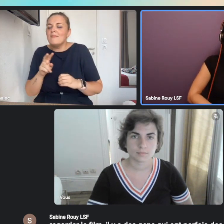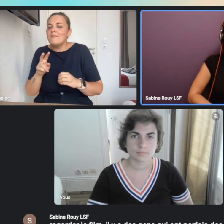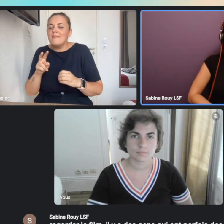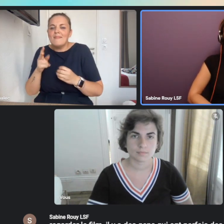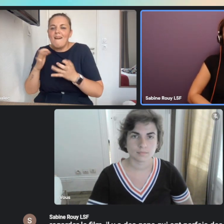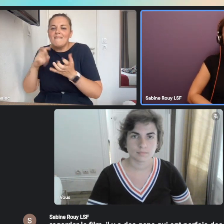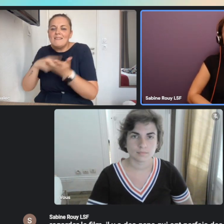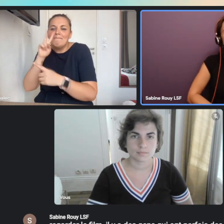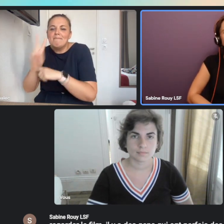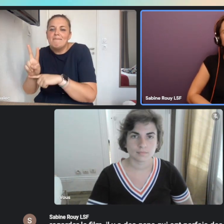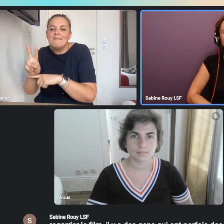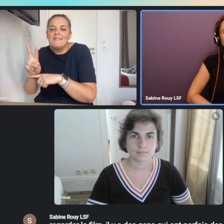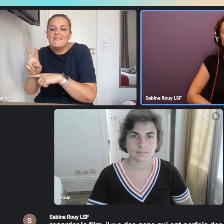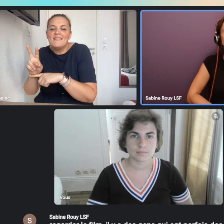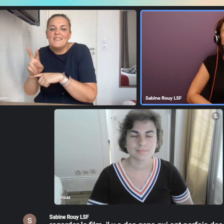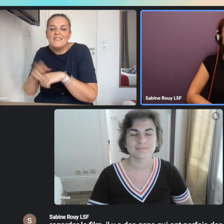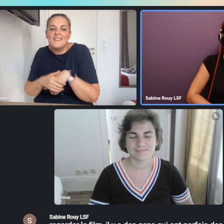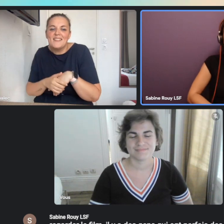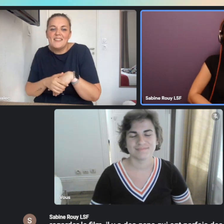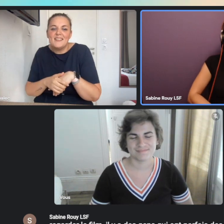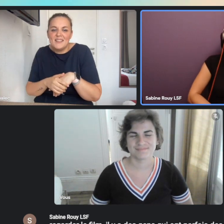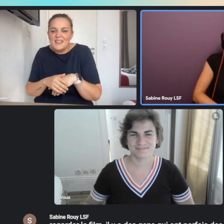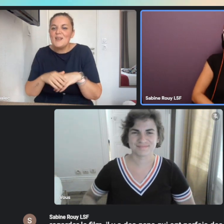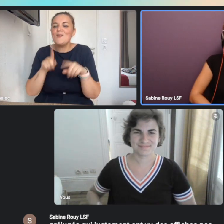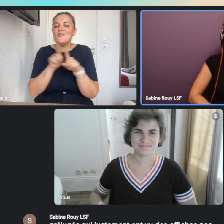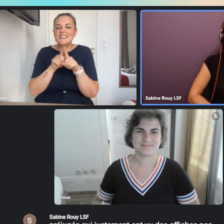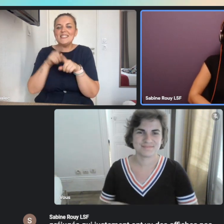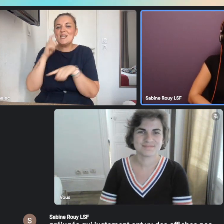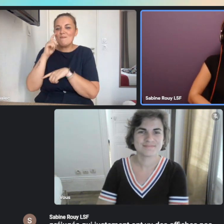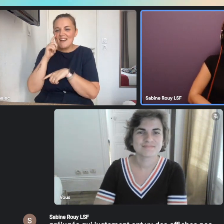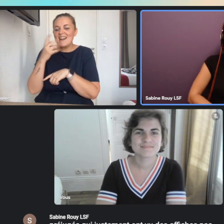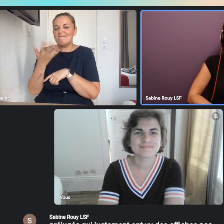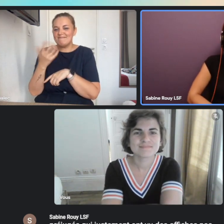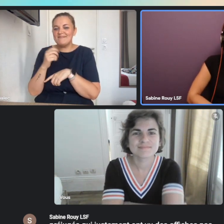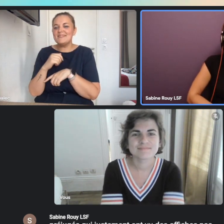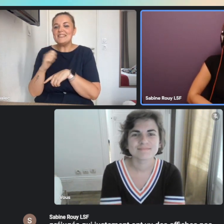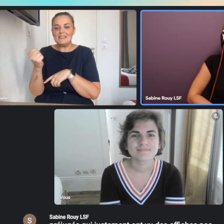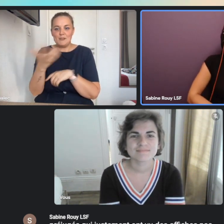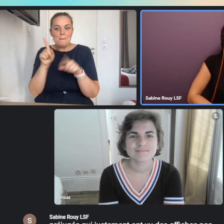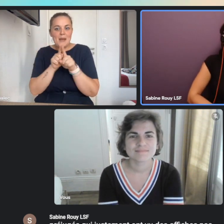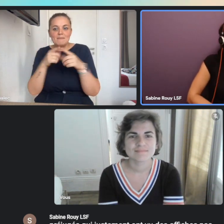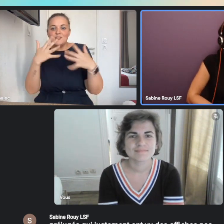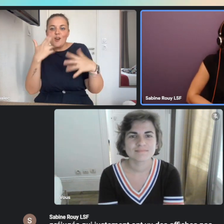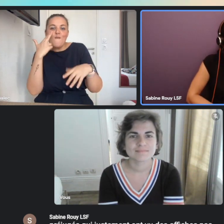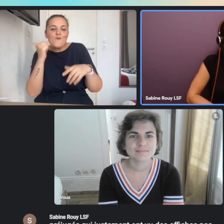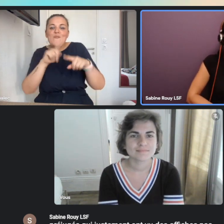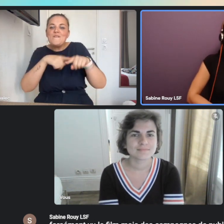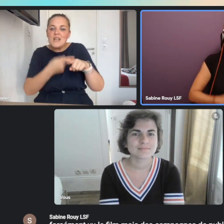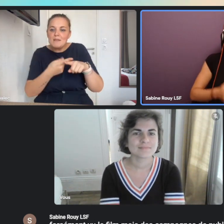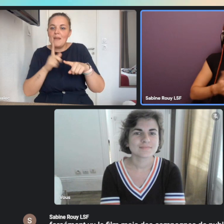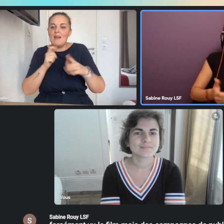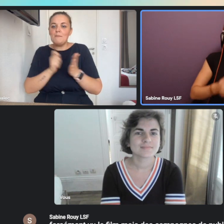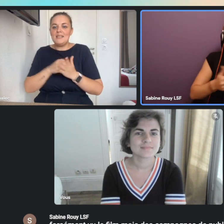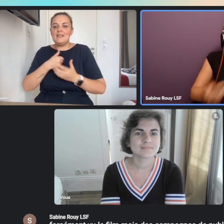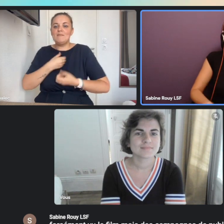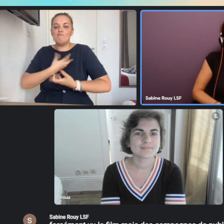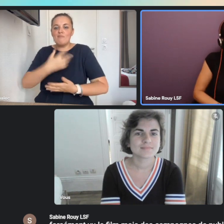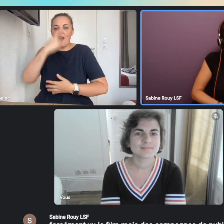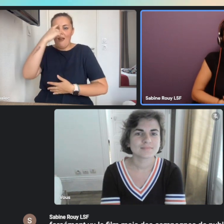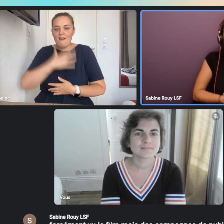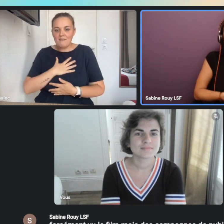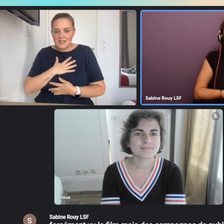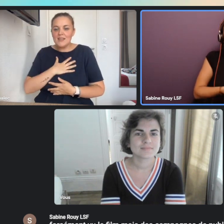vidéo, se sont dit: «Tiens, ah, mais ça me donne envie quand même de regarder ce film». On a remarqué aussi que d'autres personnes qui avaient